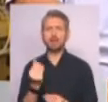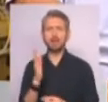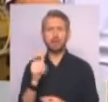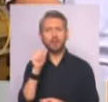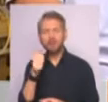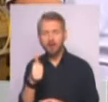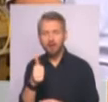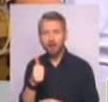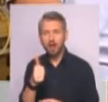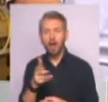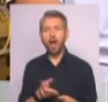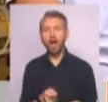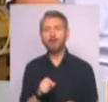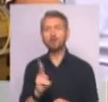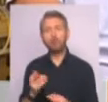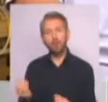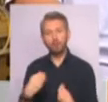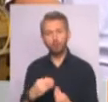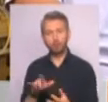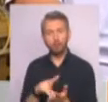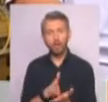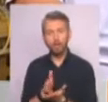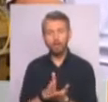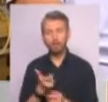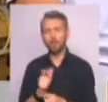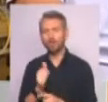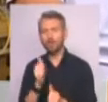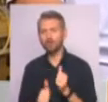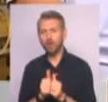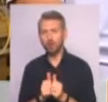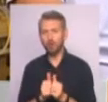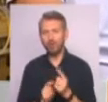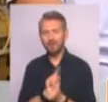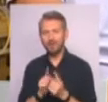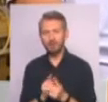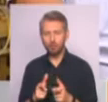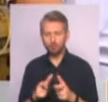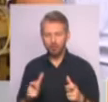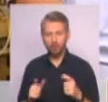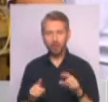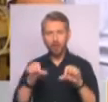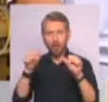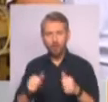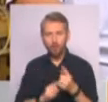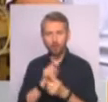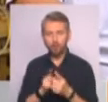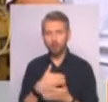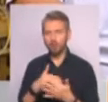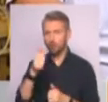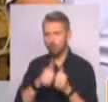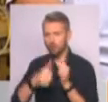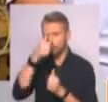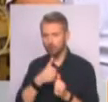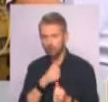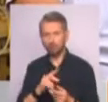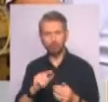завтра. Постачальники комунальних послуг дуже часто змінюють платіжки, навіть форму платіжок майже кожного місяця. І